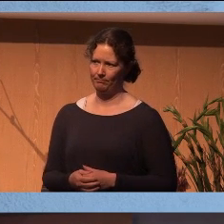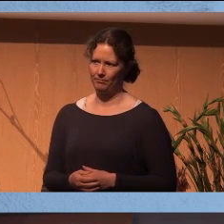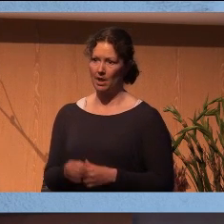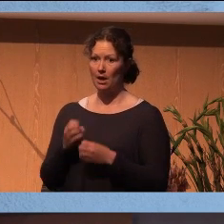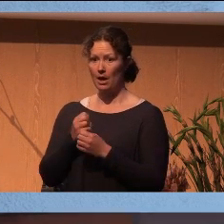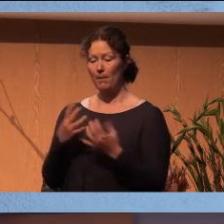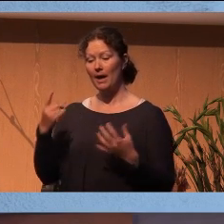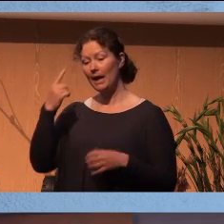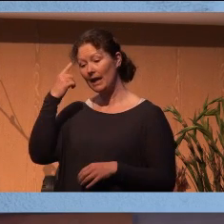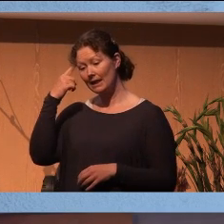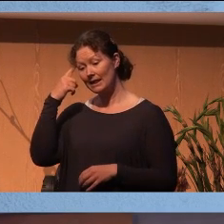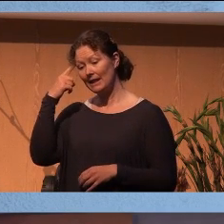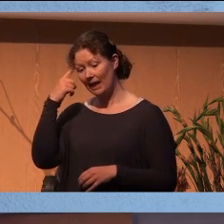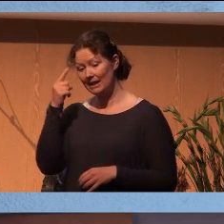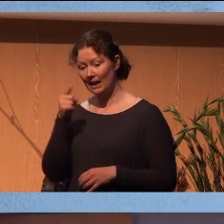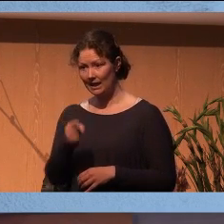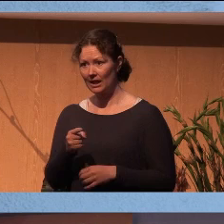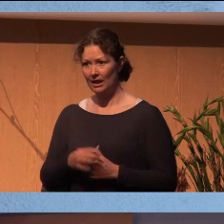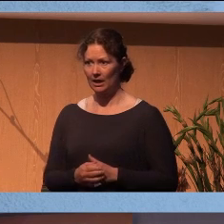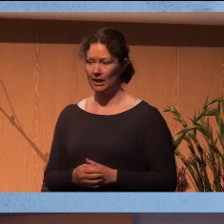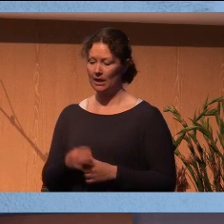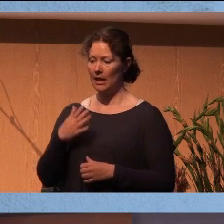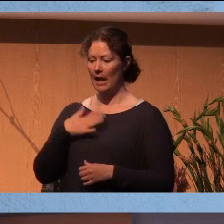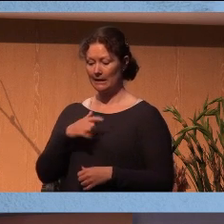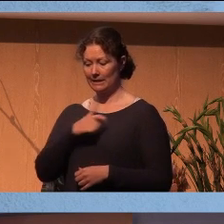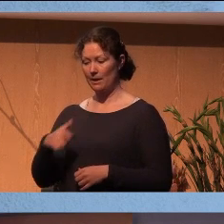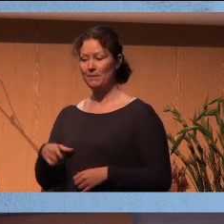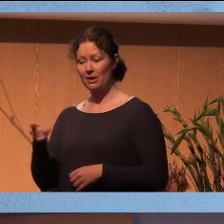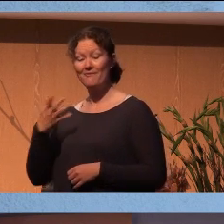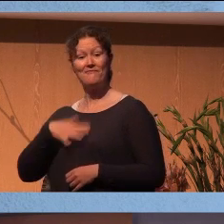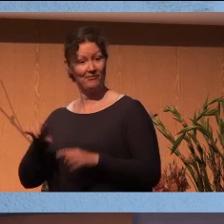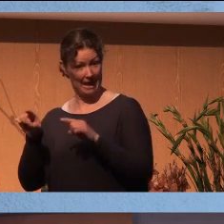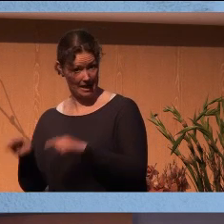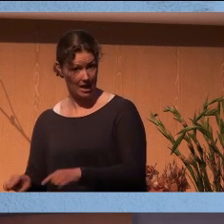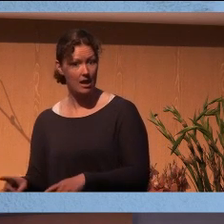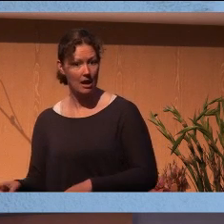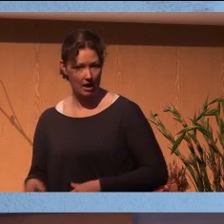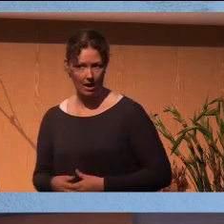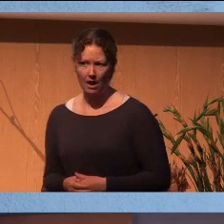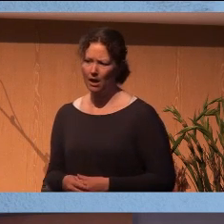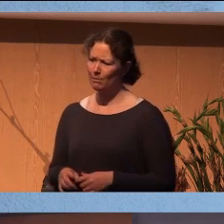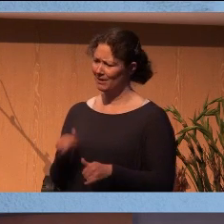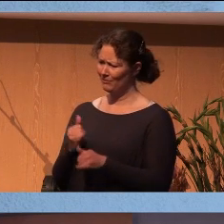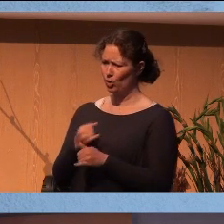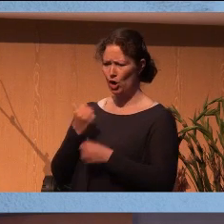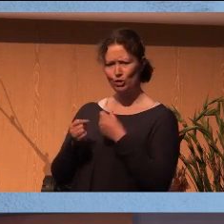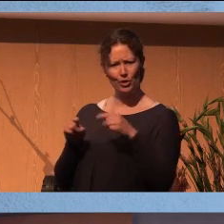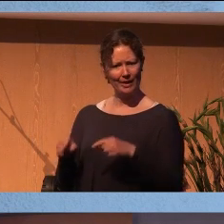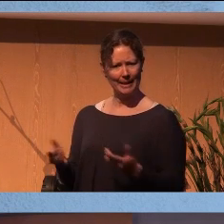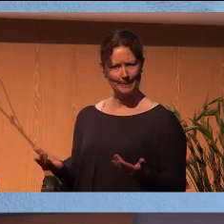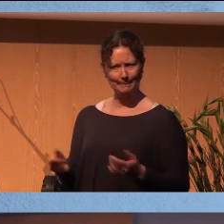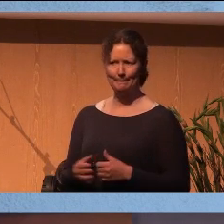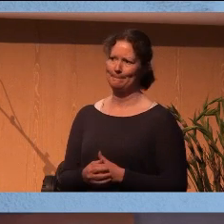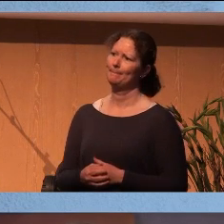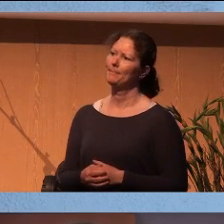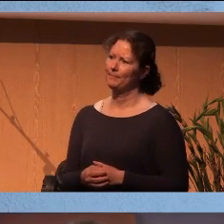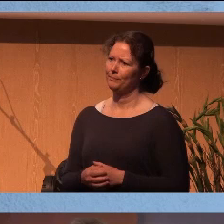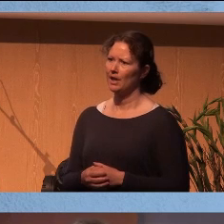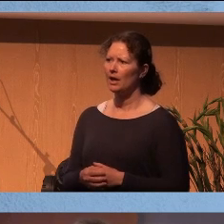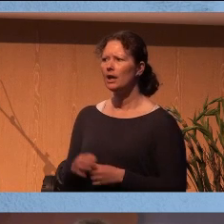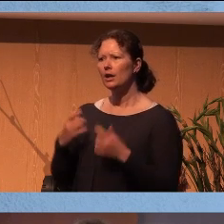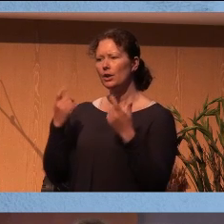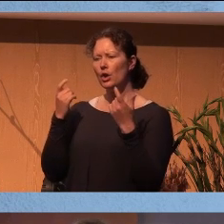Mange tenker det. Helseministeren vil det. Men hvordan gjør vi det? Det